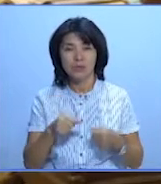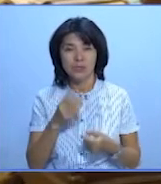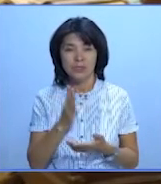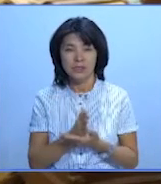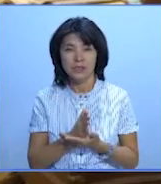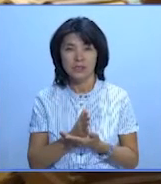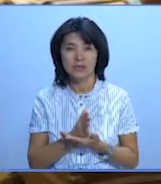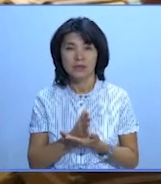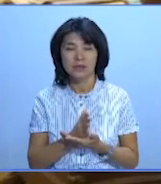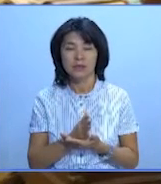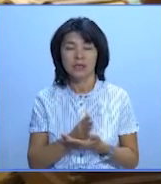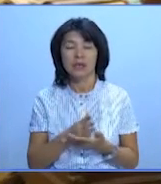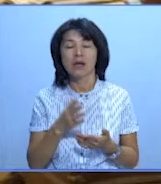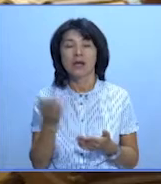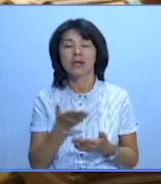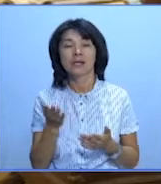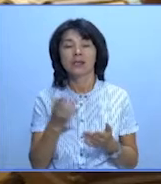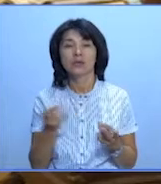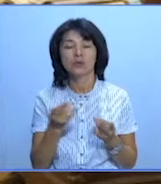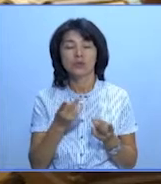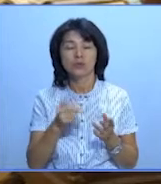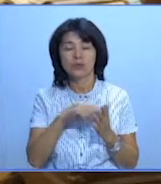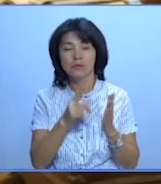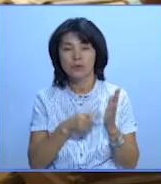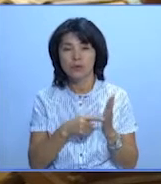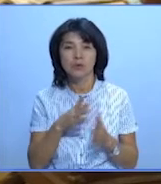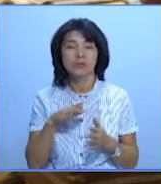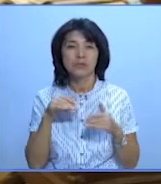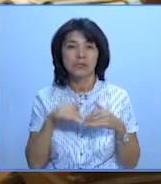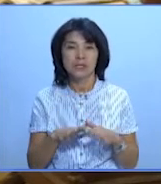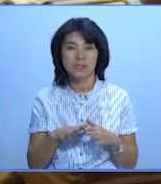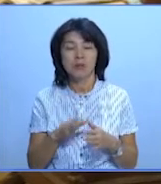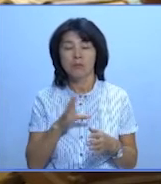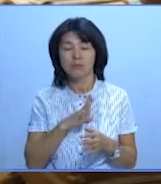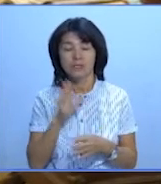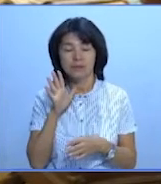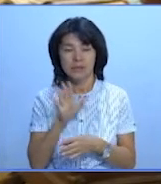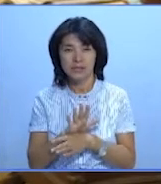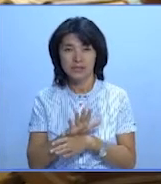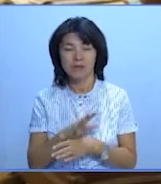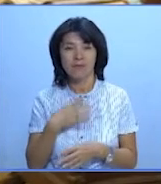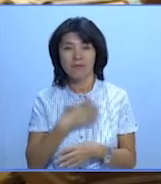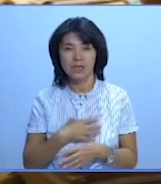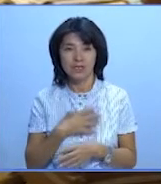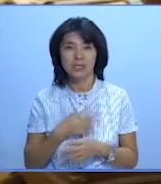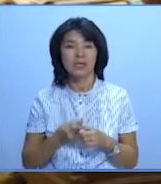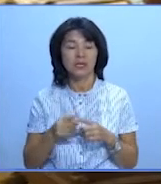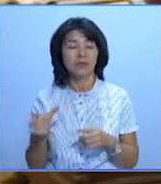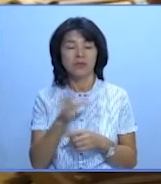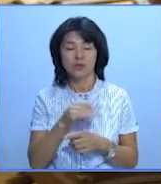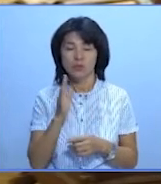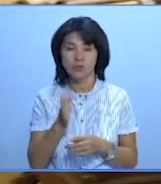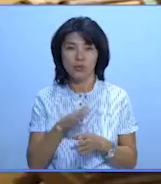үшін нақты міндеттер қойды. Партия мүшелеріне, партия қолдаушыларына нақты тапсырмалар берді. Біз барлық осы міндеттерді